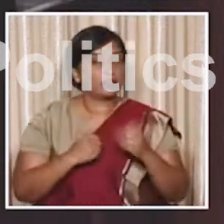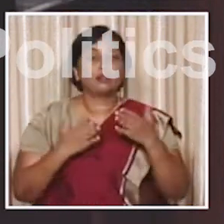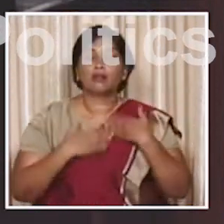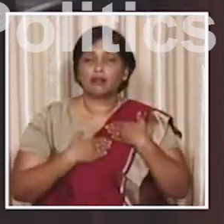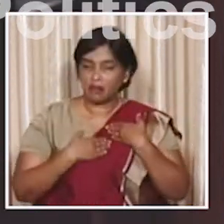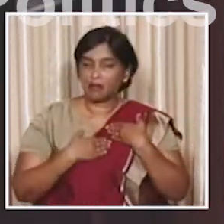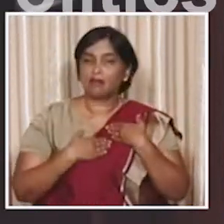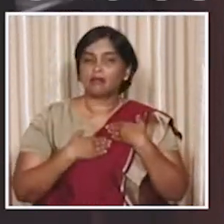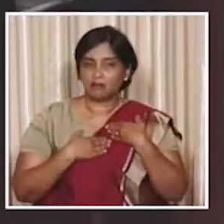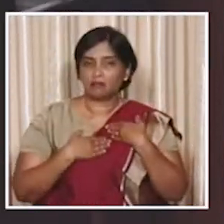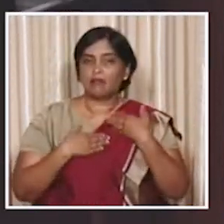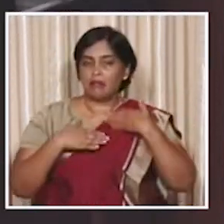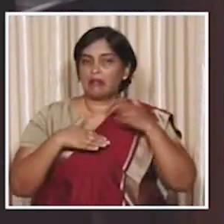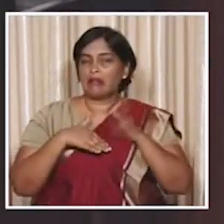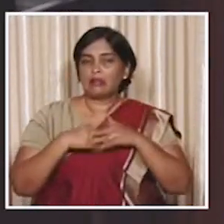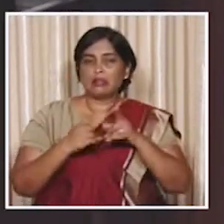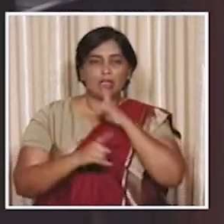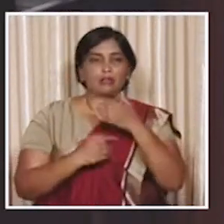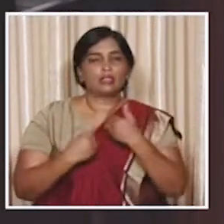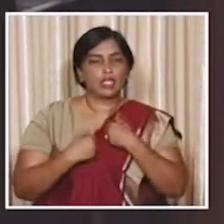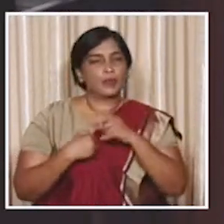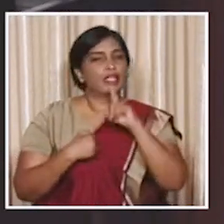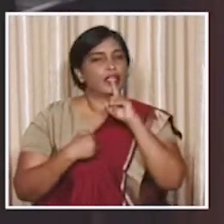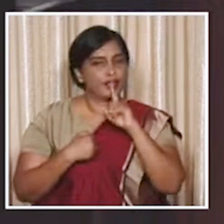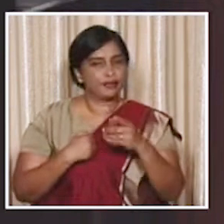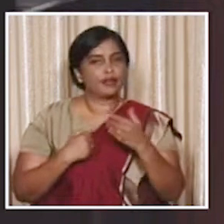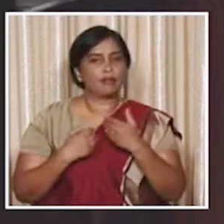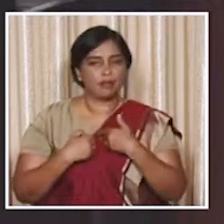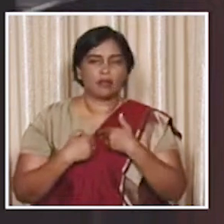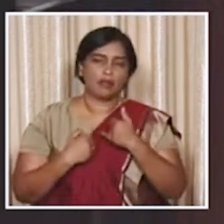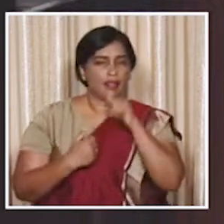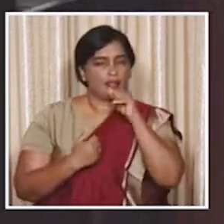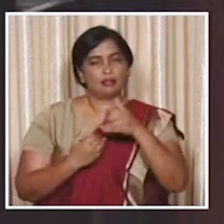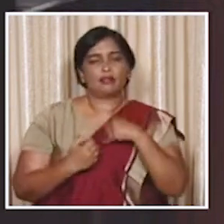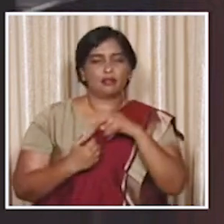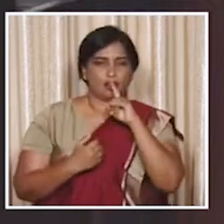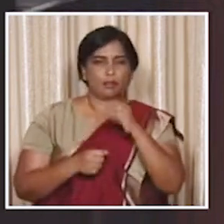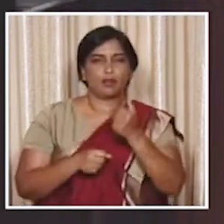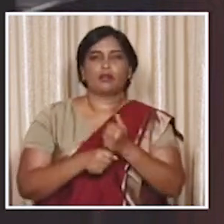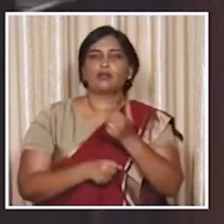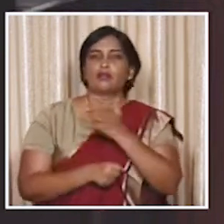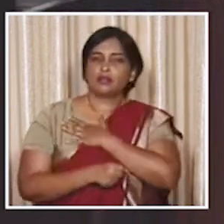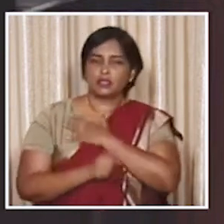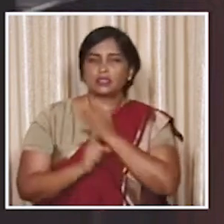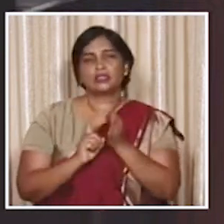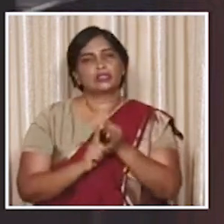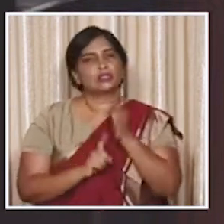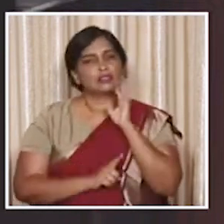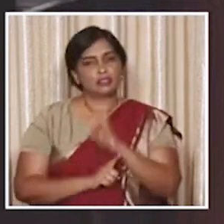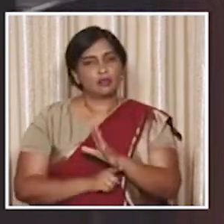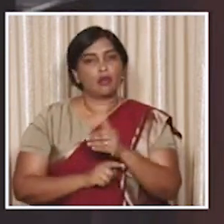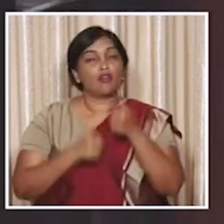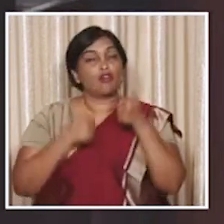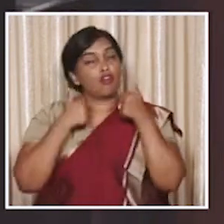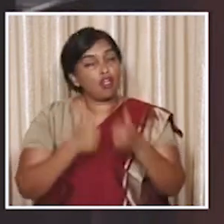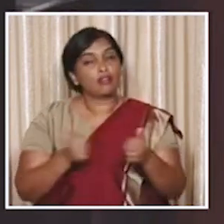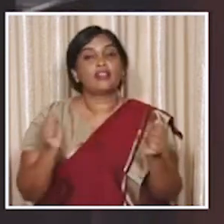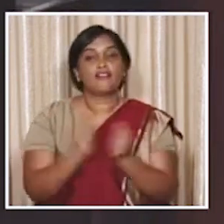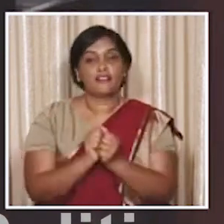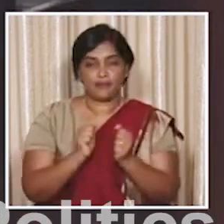apita thiyena kathawak. E kathawa thamai api kiyuwane den api nirlobiwa kiyenawane Gotabe janadhipathithuma thamai hondatama kare